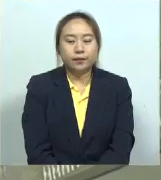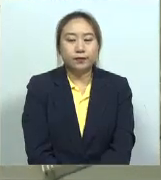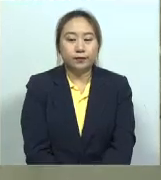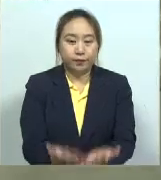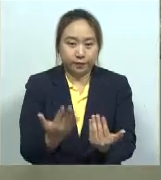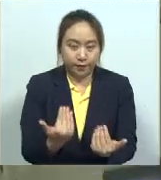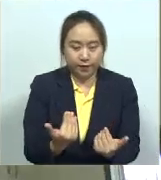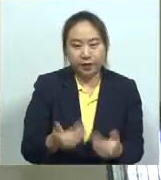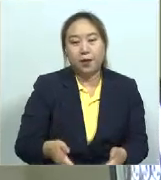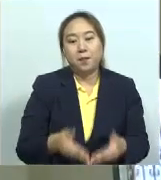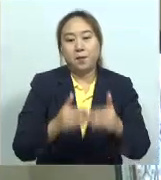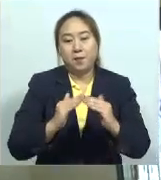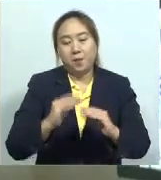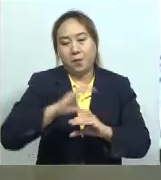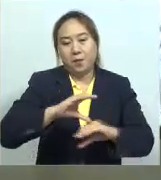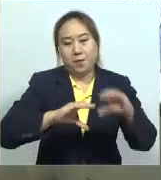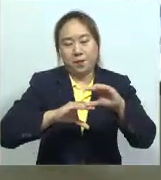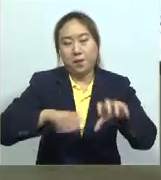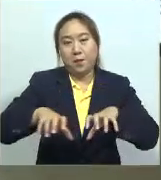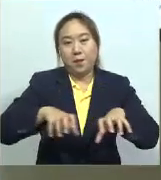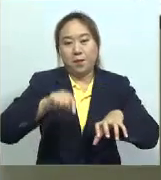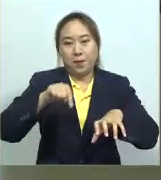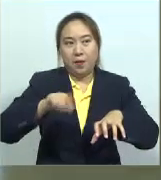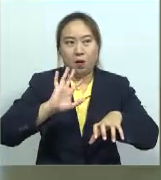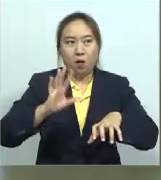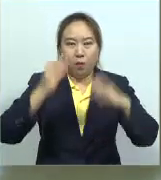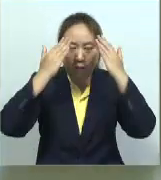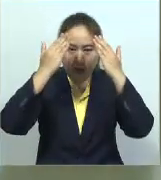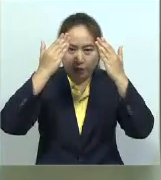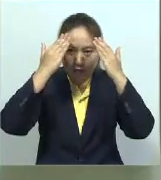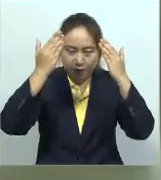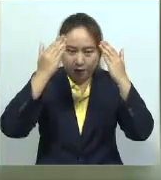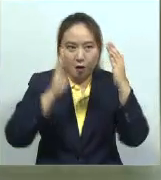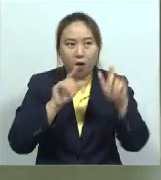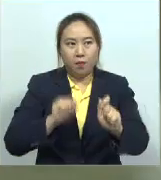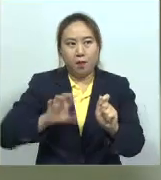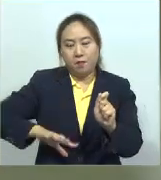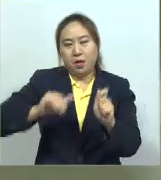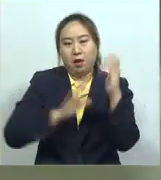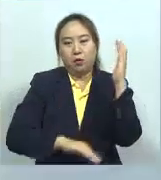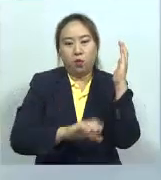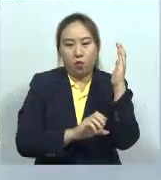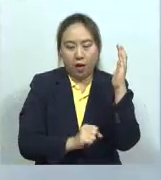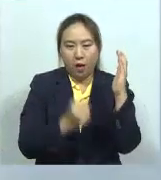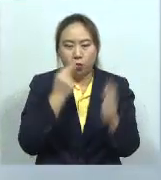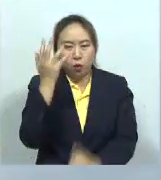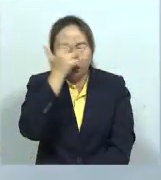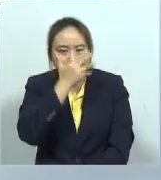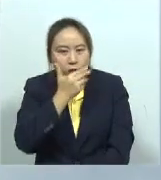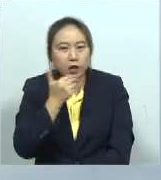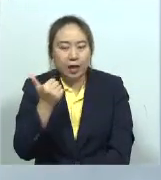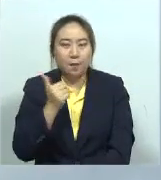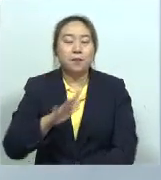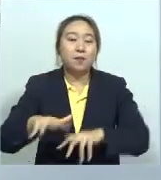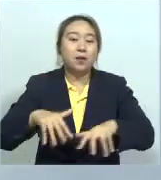การก่อสร้างปรับปรุงซ่อมแซมพัฒนามัสยิดบ้านทุ่งใหญ่หมู่3ตำบลเขารูปช้างอำเภอเมืองจังหวัดสงขลาให้มีความสวยงามเพื่อเป็นศูนย์รวมจิตใจ